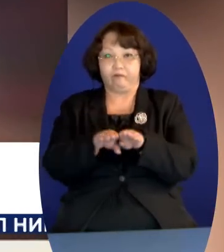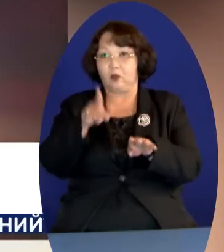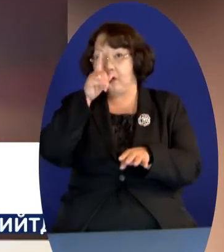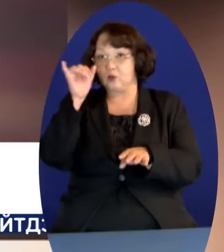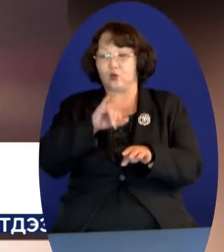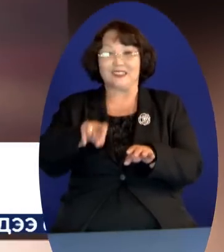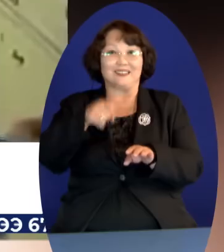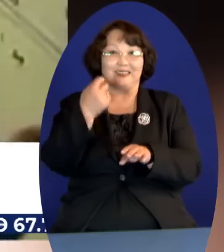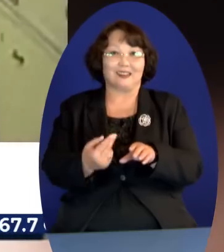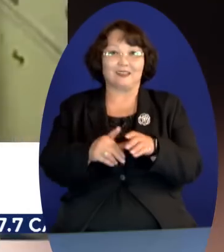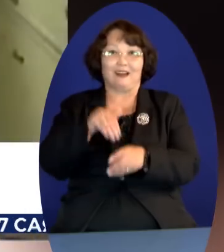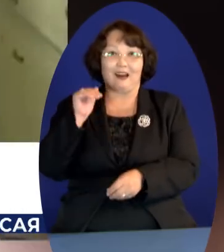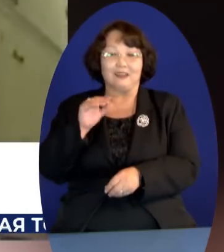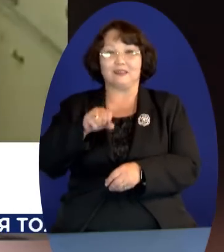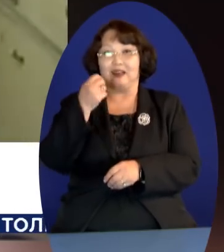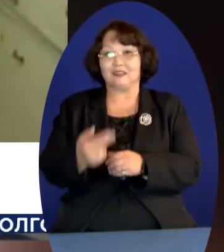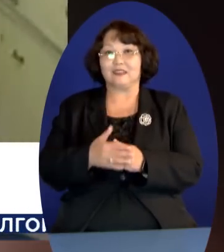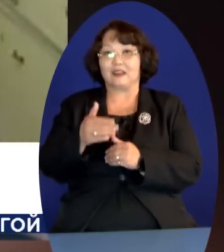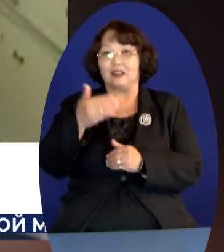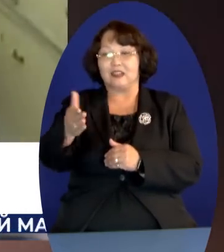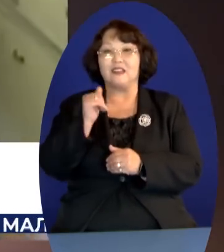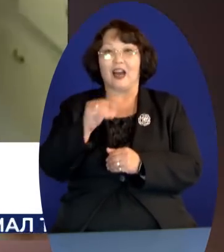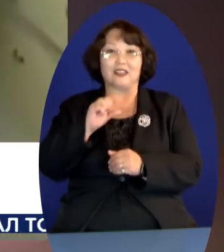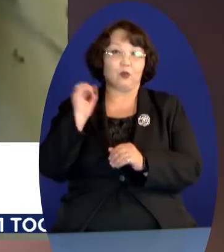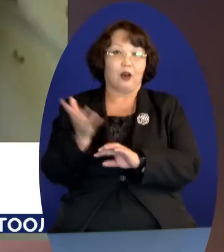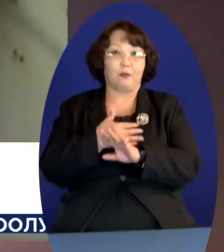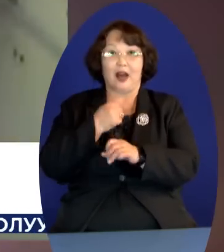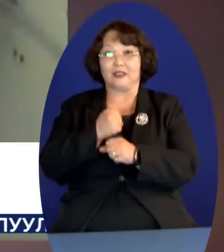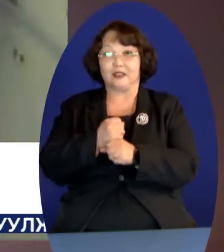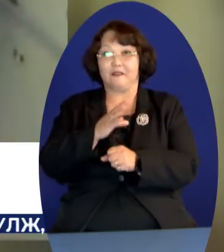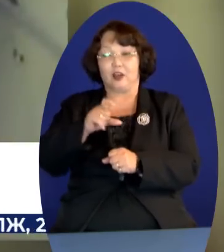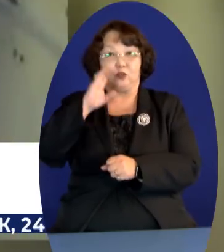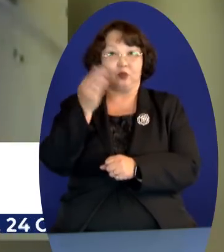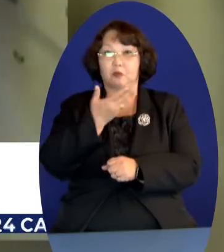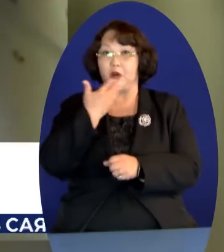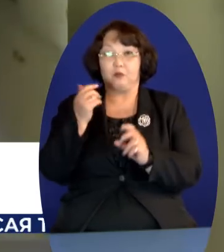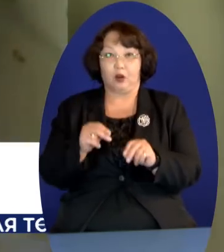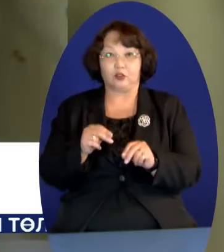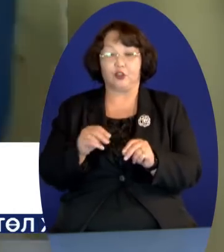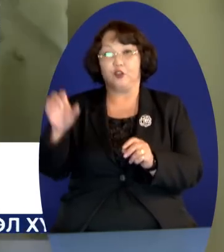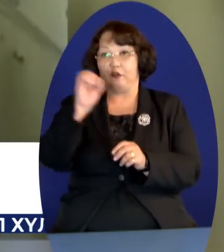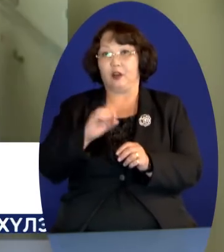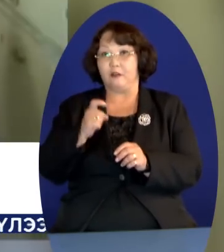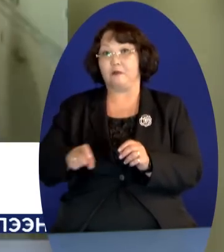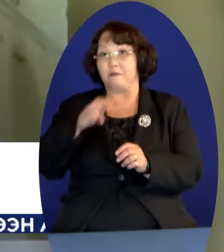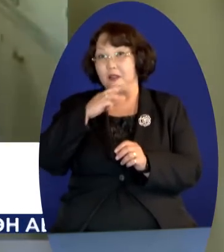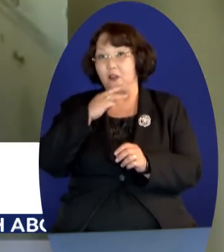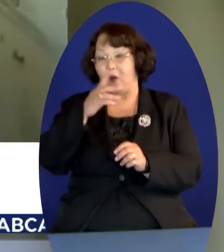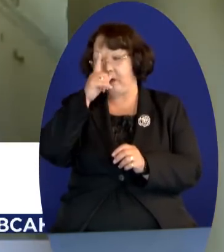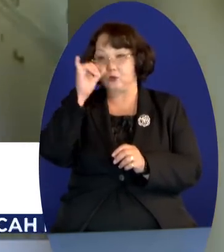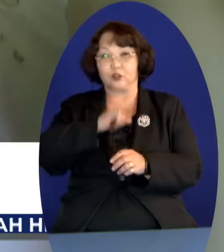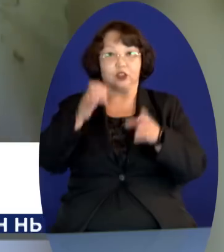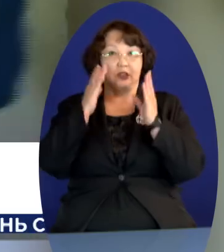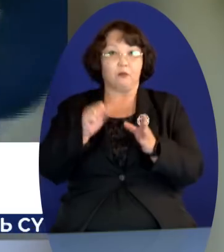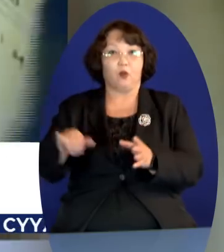уг станцыг орхисноор станцыг цаашид яаж аюулгүй ажилуулах вэ гэдг нь бүрхэг болж байгаа юм аа. За өрнөдийн хэвлэлүүдэд Москвагийн энэ шийдвэр